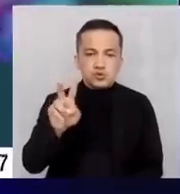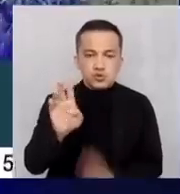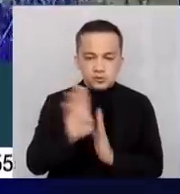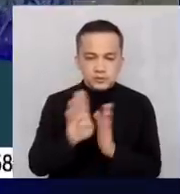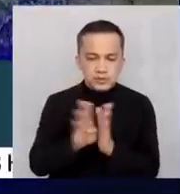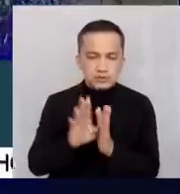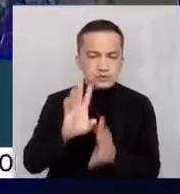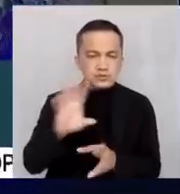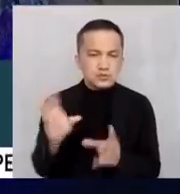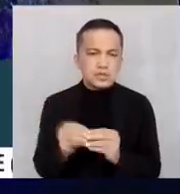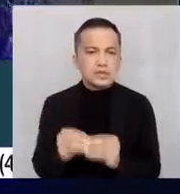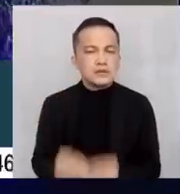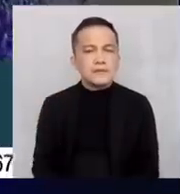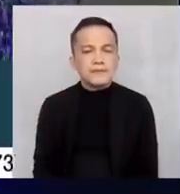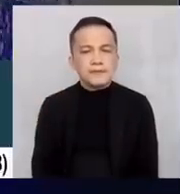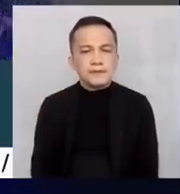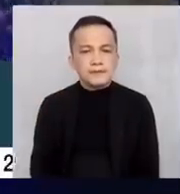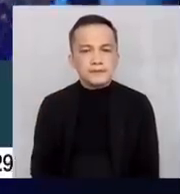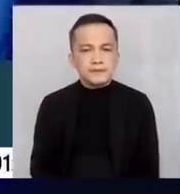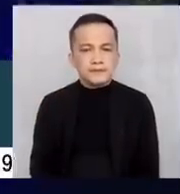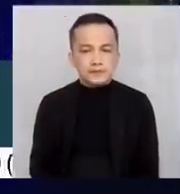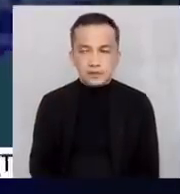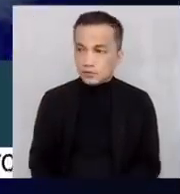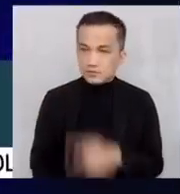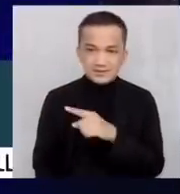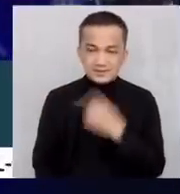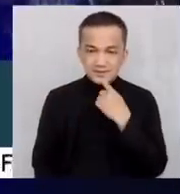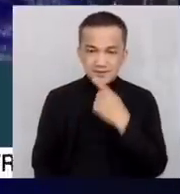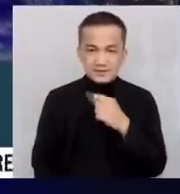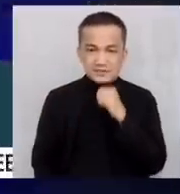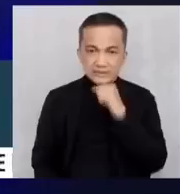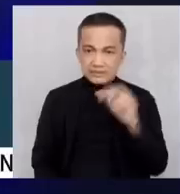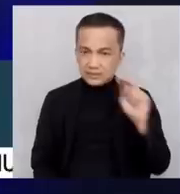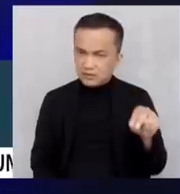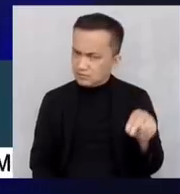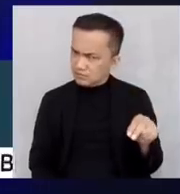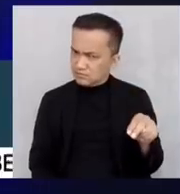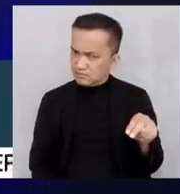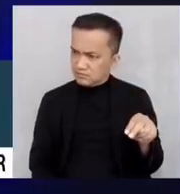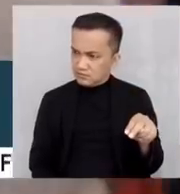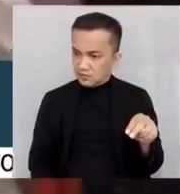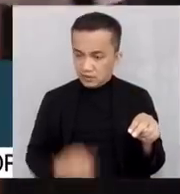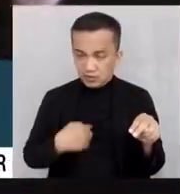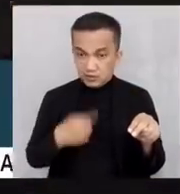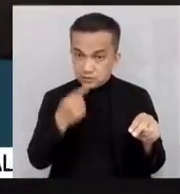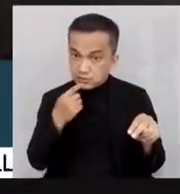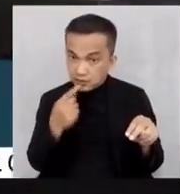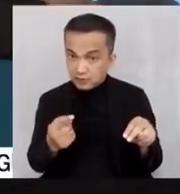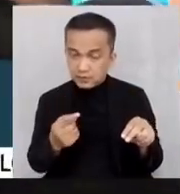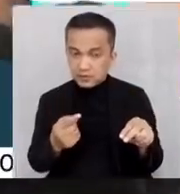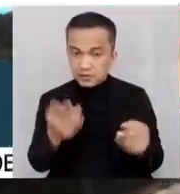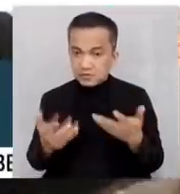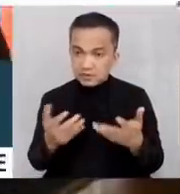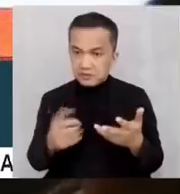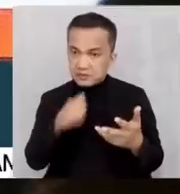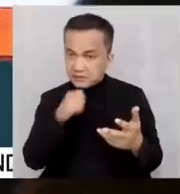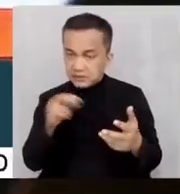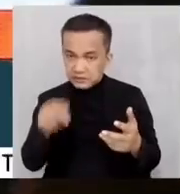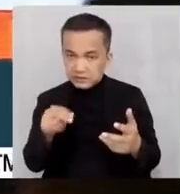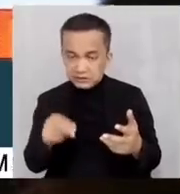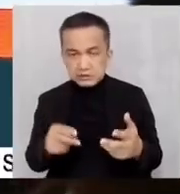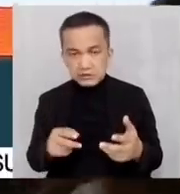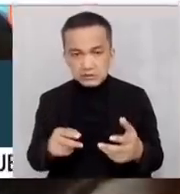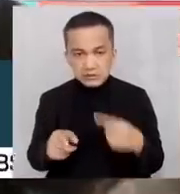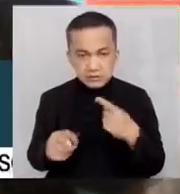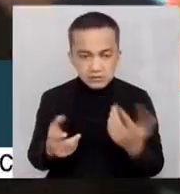So, kaya kung sinasabi nila, hindi naman kailangan ito, ako nga, sinasabi ko nga, baka hindi rin kailangan ito, baka mag-concentrate tayo